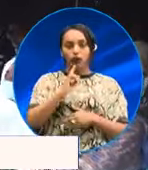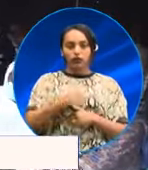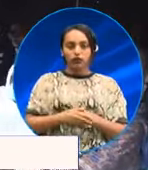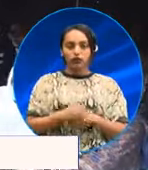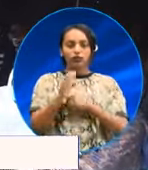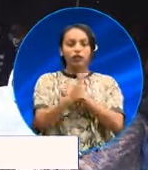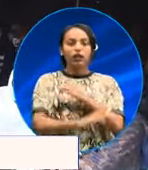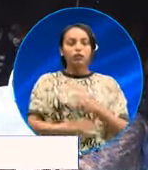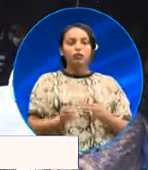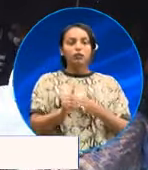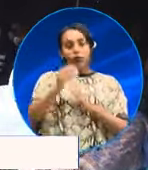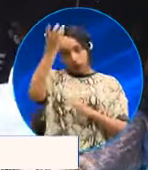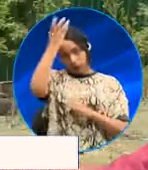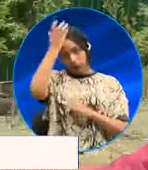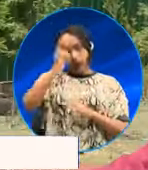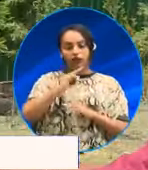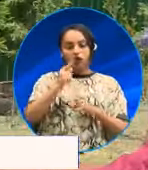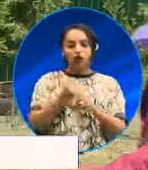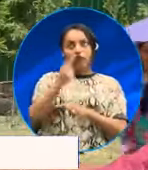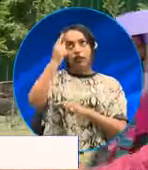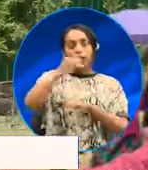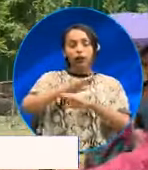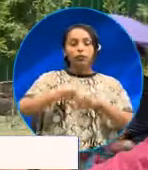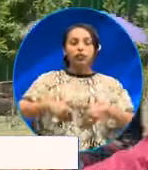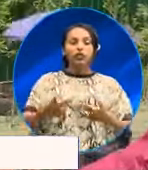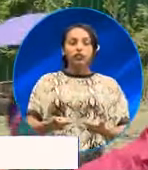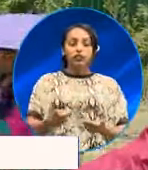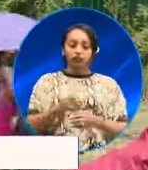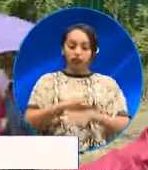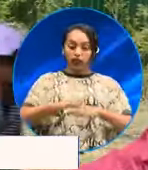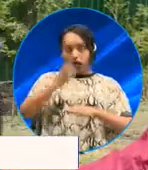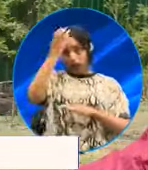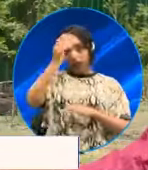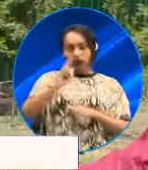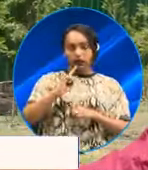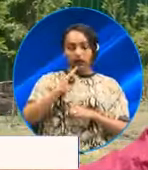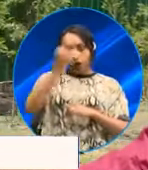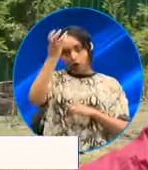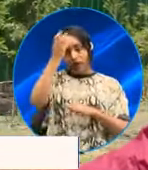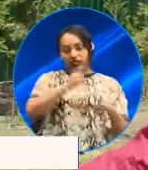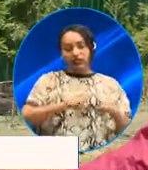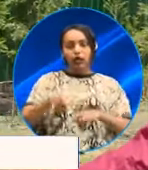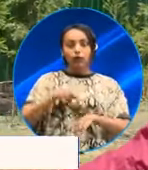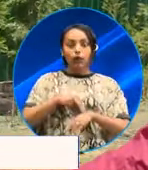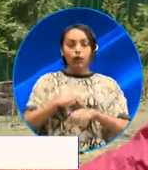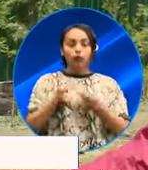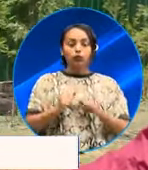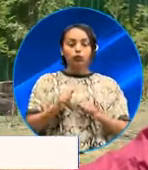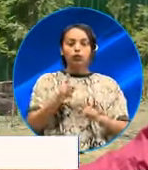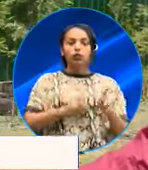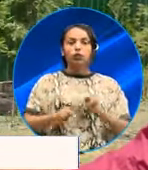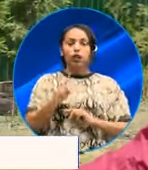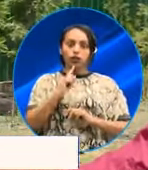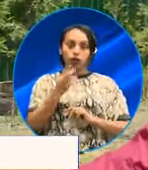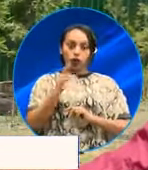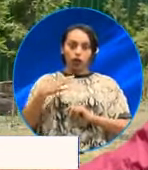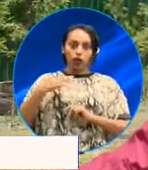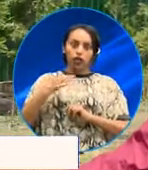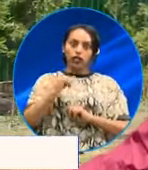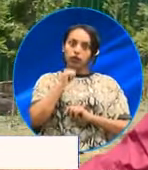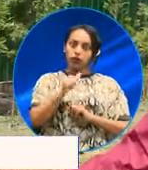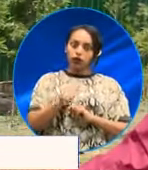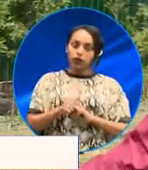ነው። ሀገር የምትመራው በመንግስት ነው። ከፈጣሪ በታች የተሰጣት ለዚች ምድር ላይ መንግስት ነው። መንግስትን ደግሞ ማቋቋም የሚችለው ህብረተሰብ ነው ወይም